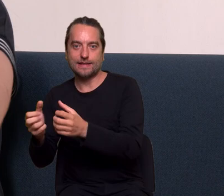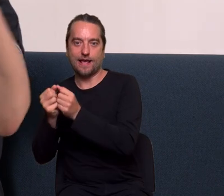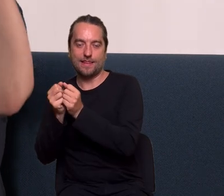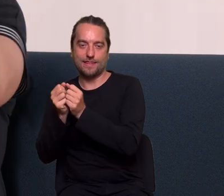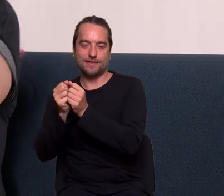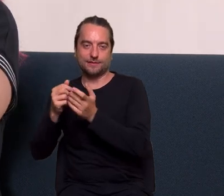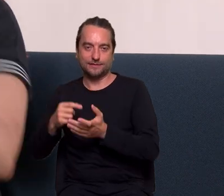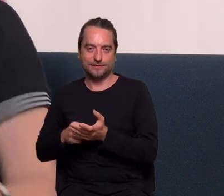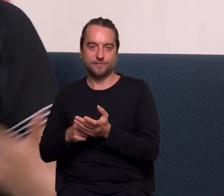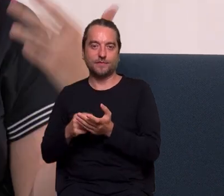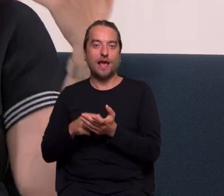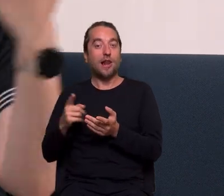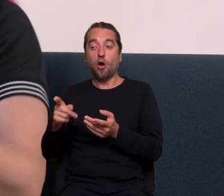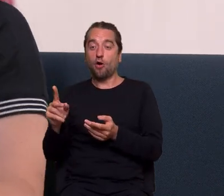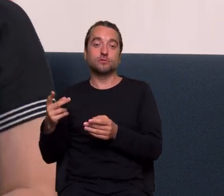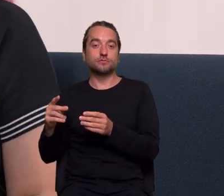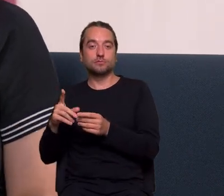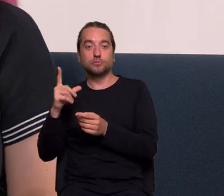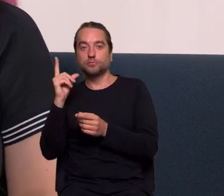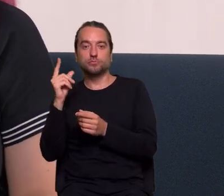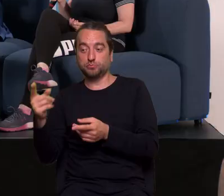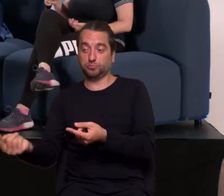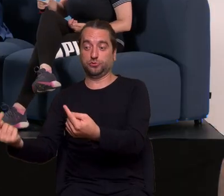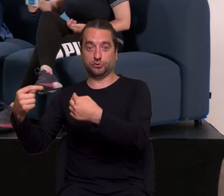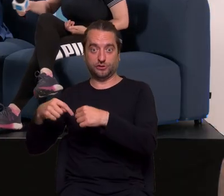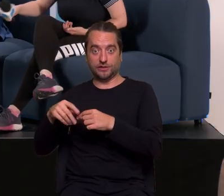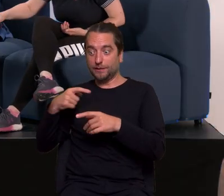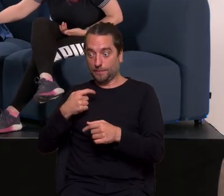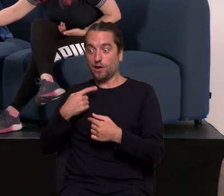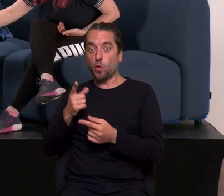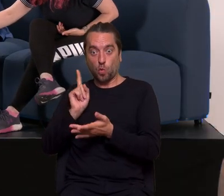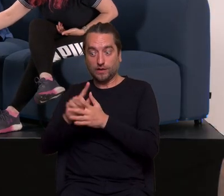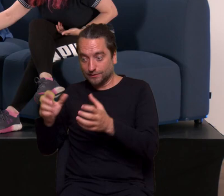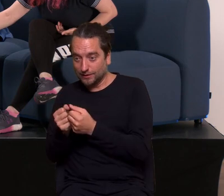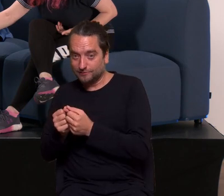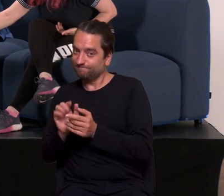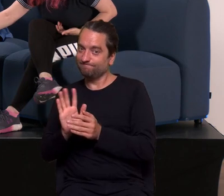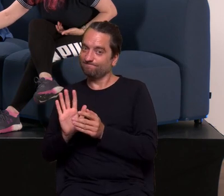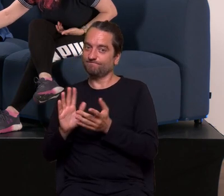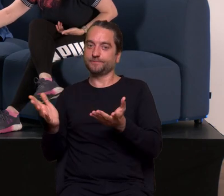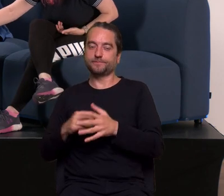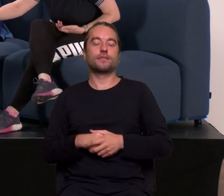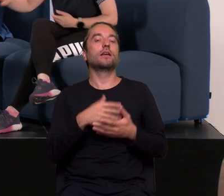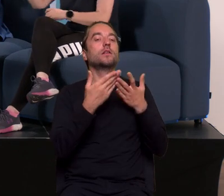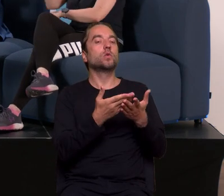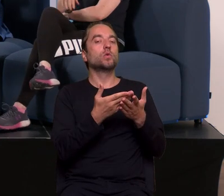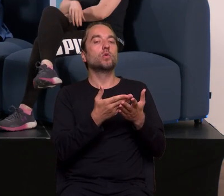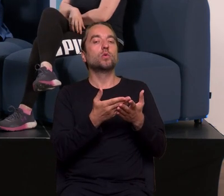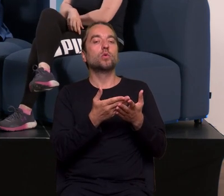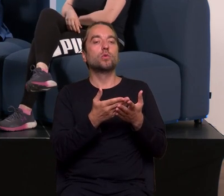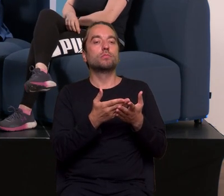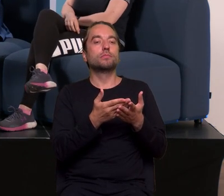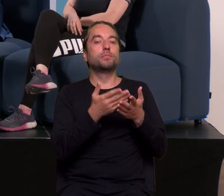w stosunku do nas do przodu i pozwoli się znaleźć. Pan profesor mówił o tej